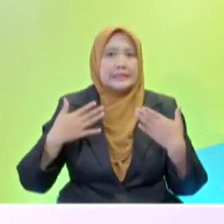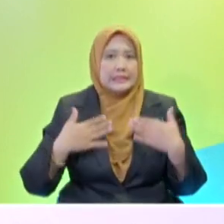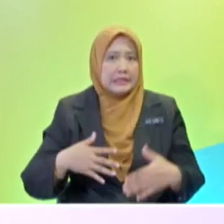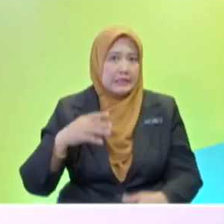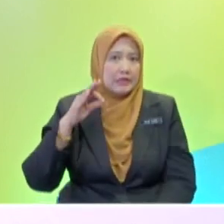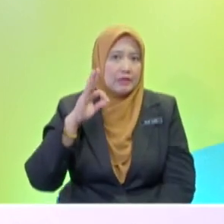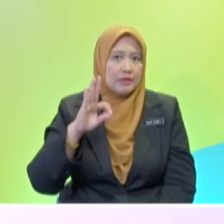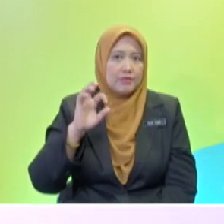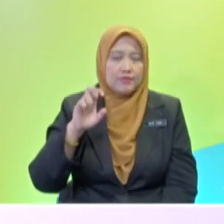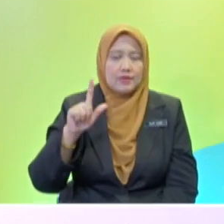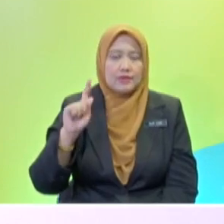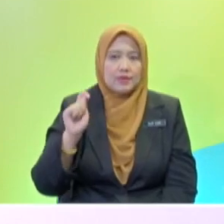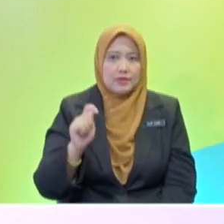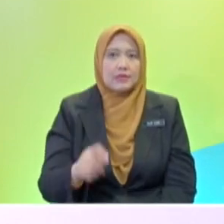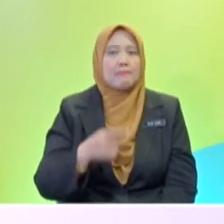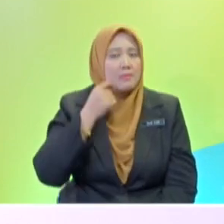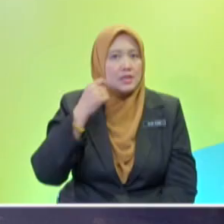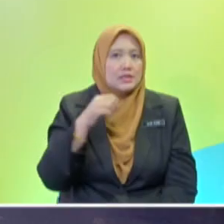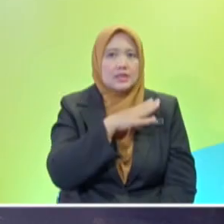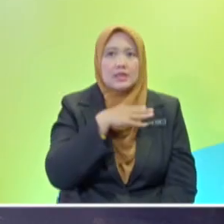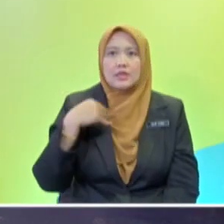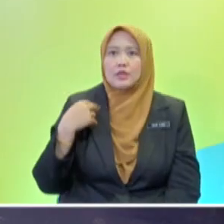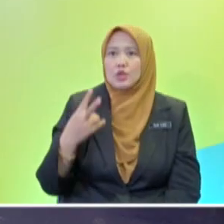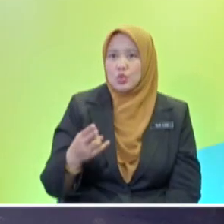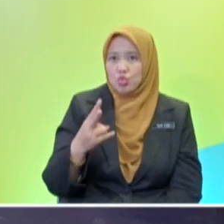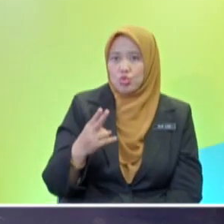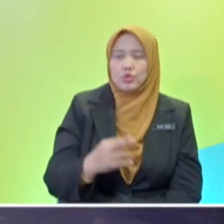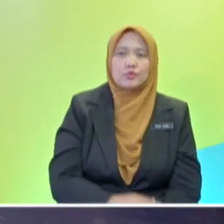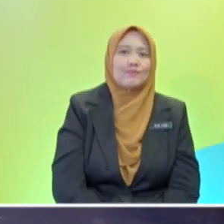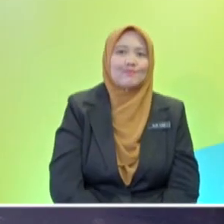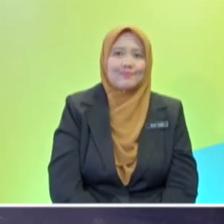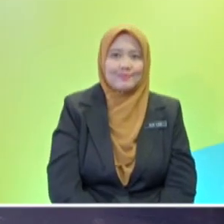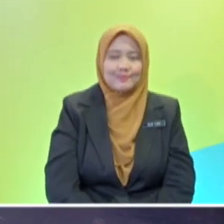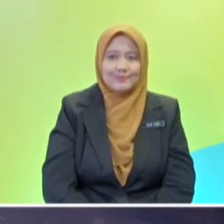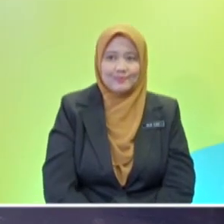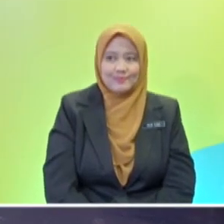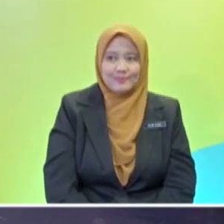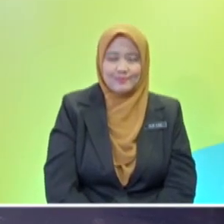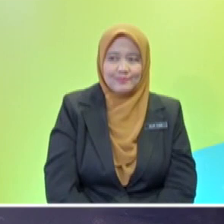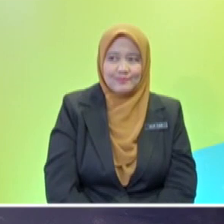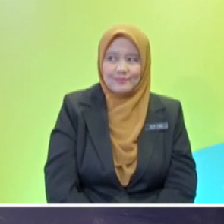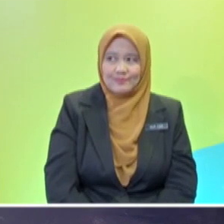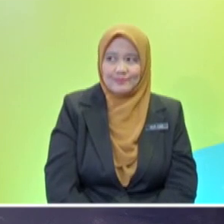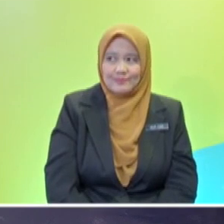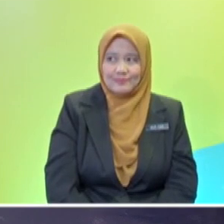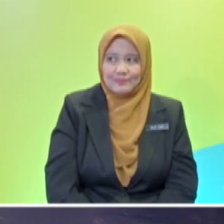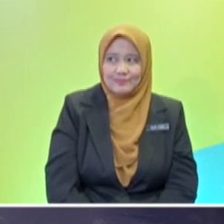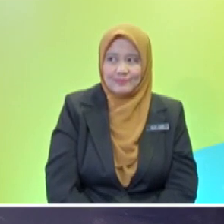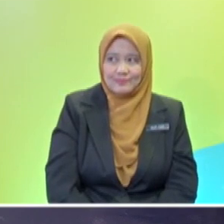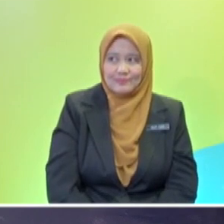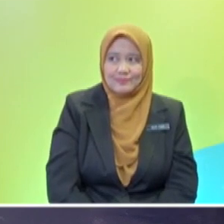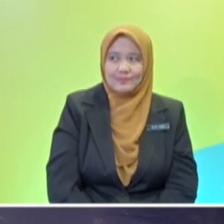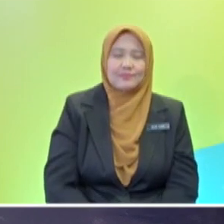guntingan-guntingan Nantilah itu sajalah sekarang kita tengok kalau kita tak buat